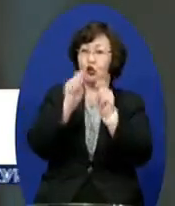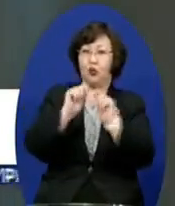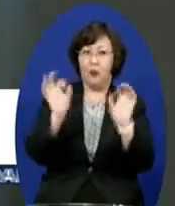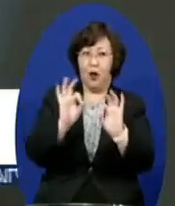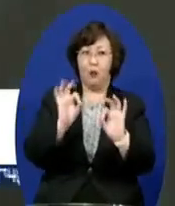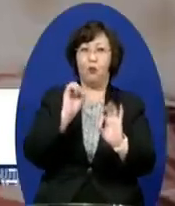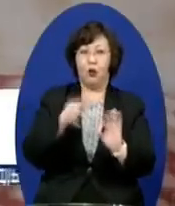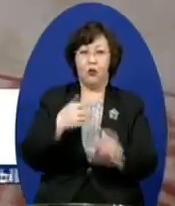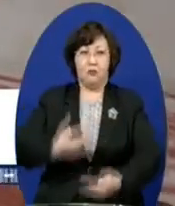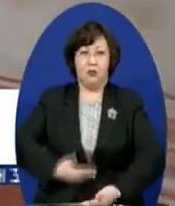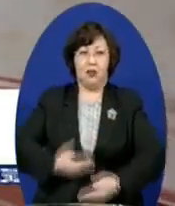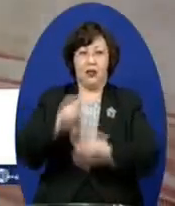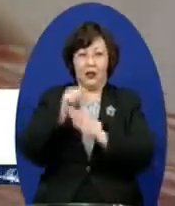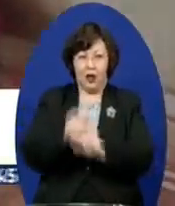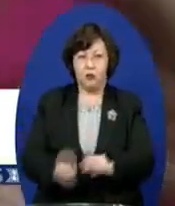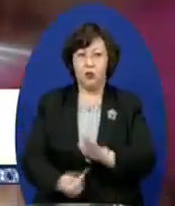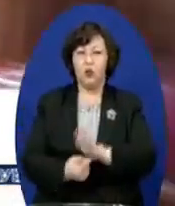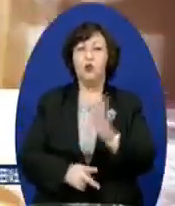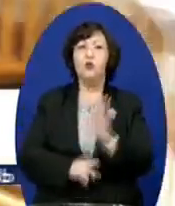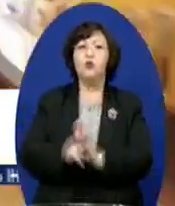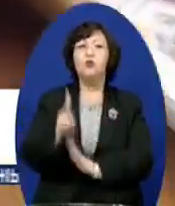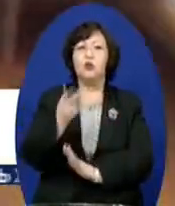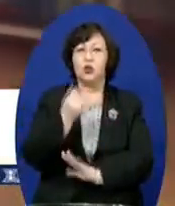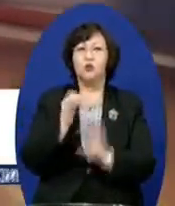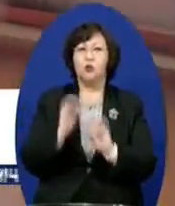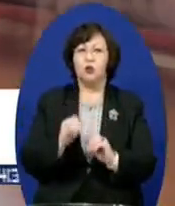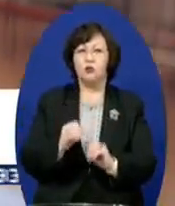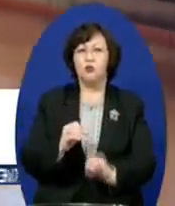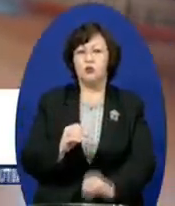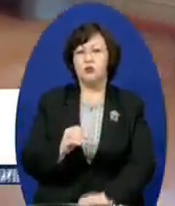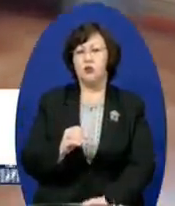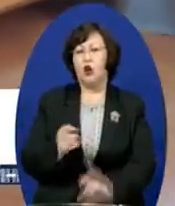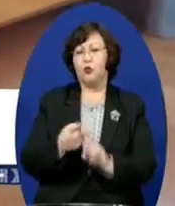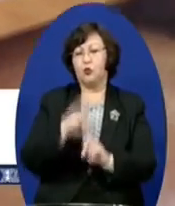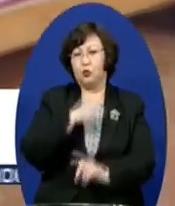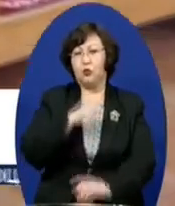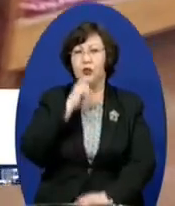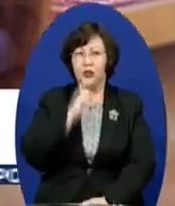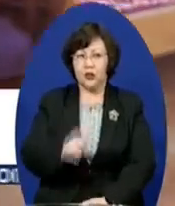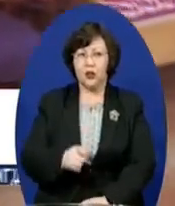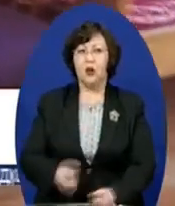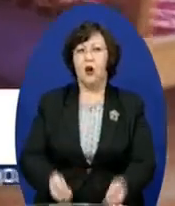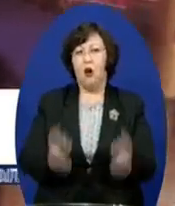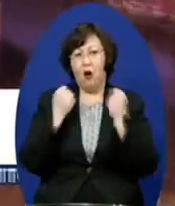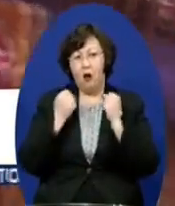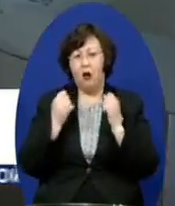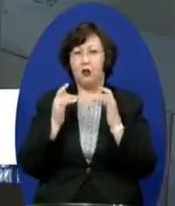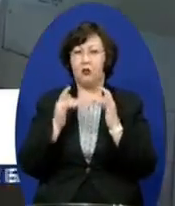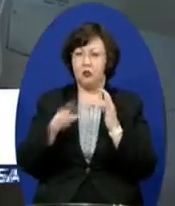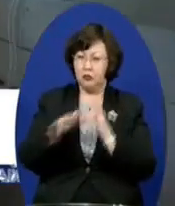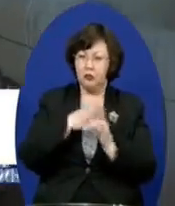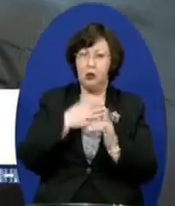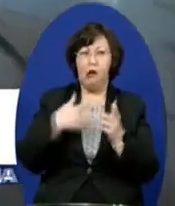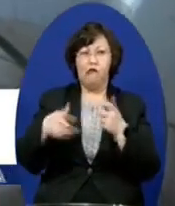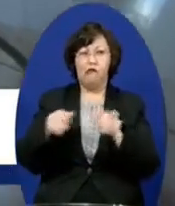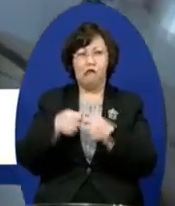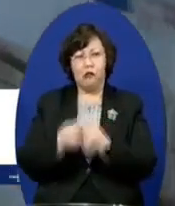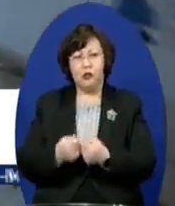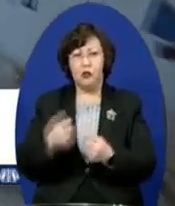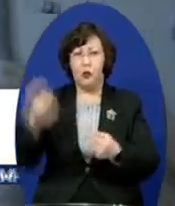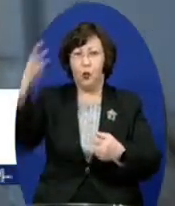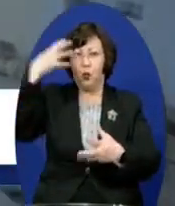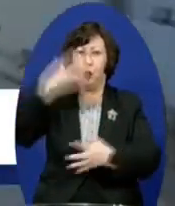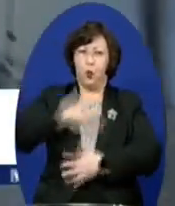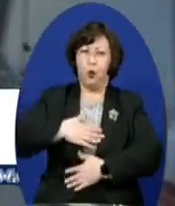үндэслэл болж байгаа гэж холбогдох албаны хүмүүс хэлж байла. Үүнээс гадна элэгдэж муудсан хүнжил ор дэвсгэртэй шүршүүр байхгүй зэрэг